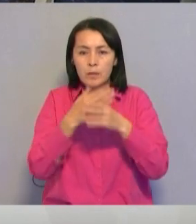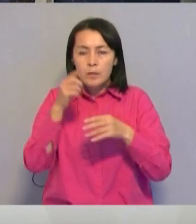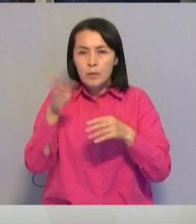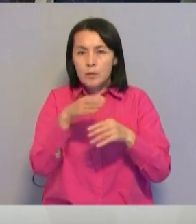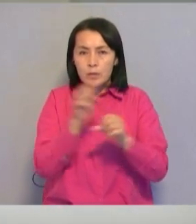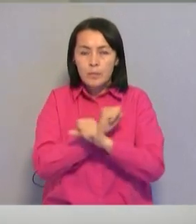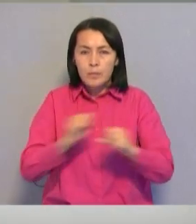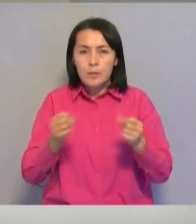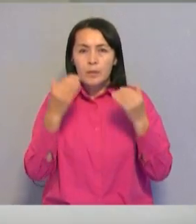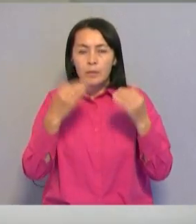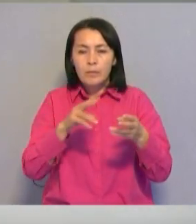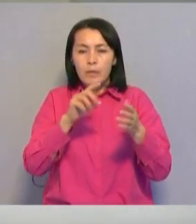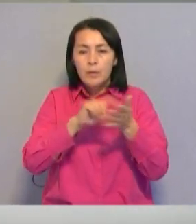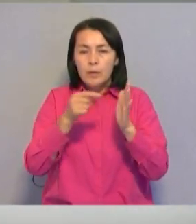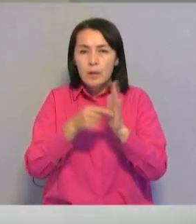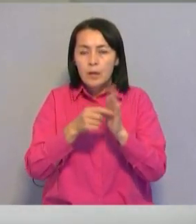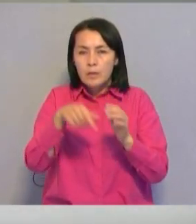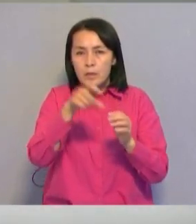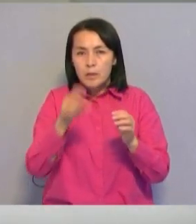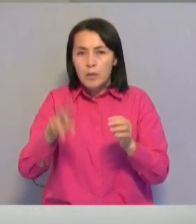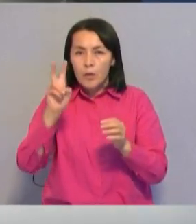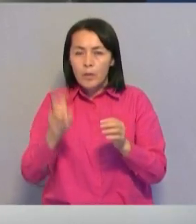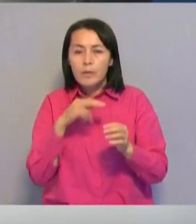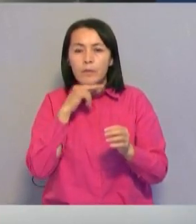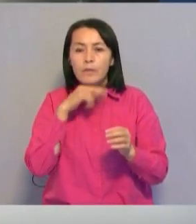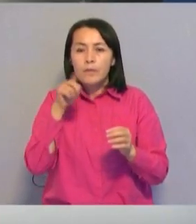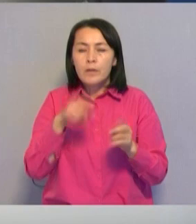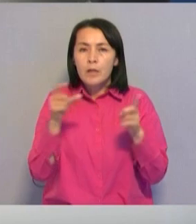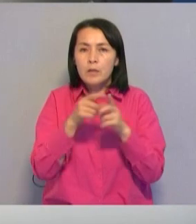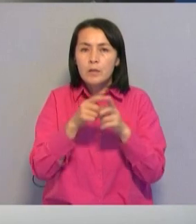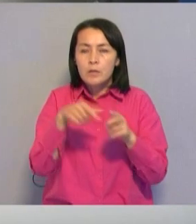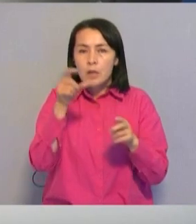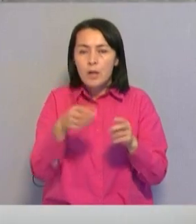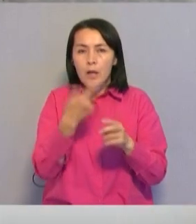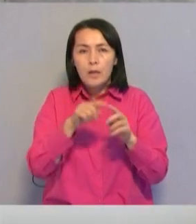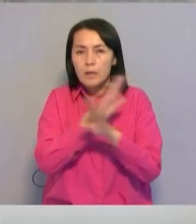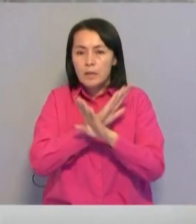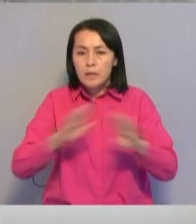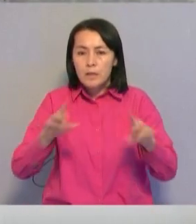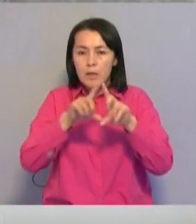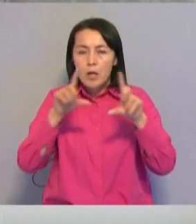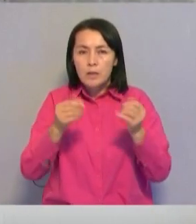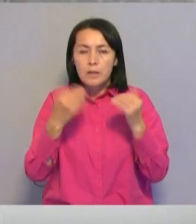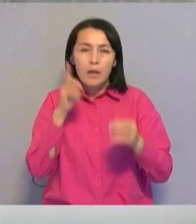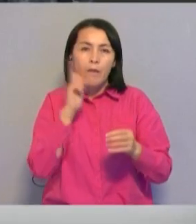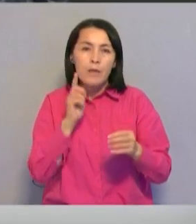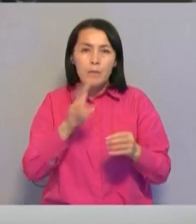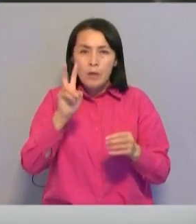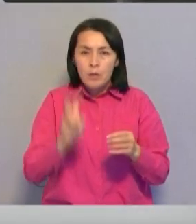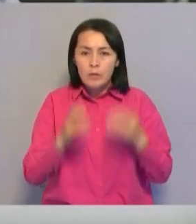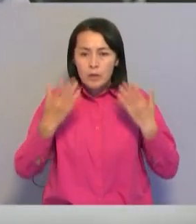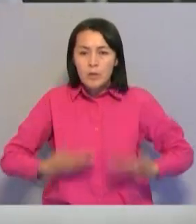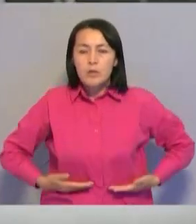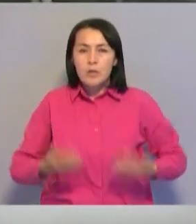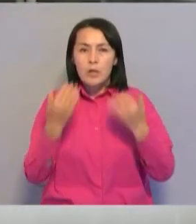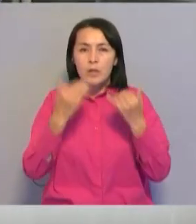подобные действия. Вот камера, где находятся подозреваемые. Обратите внимание на слово «подозреваемые». Это не исправительное учреждение, а временное содержание.